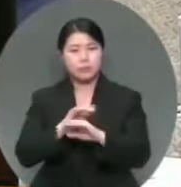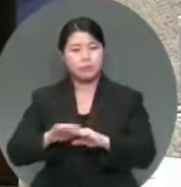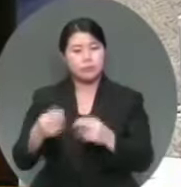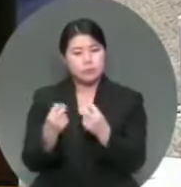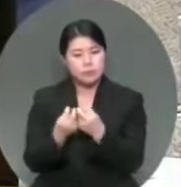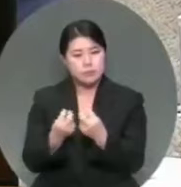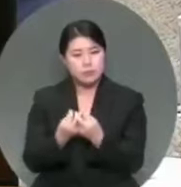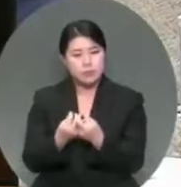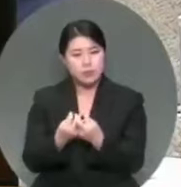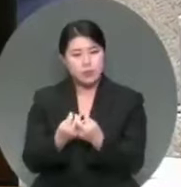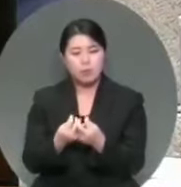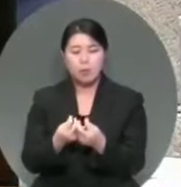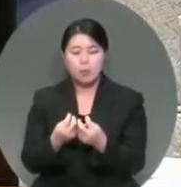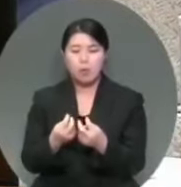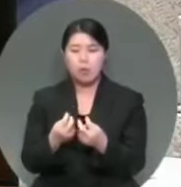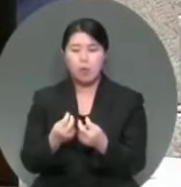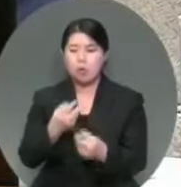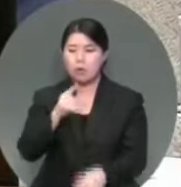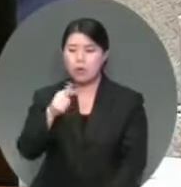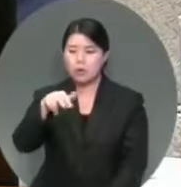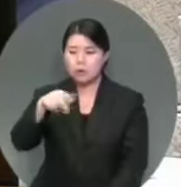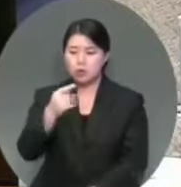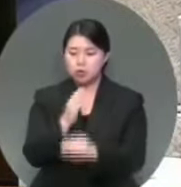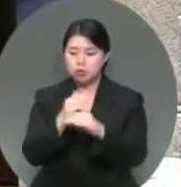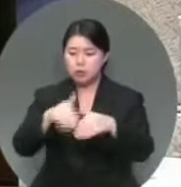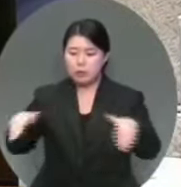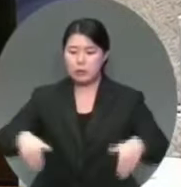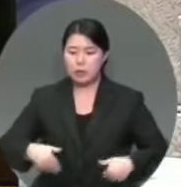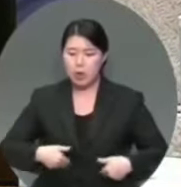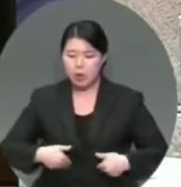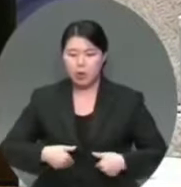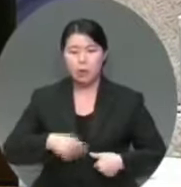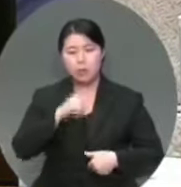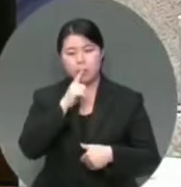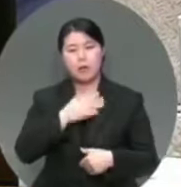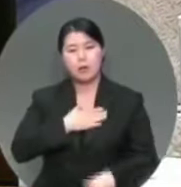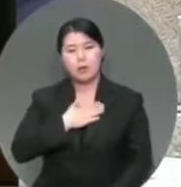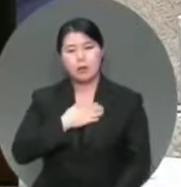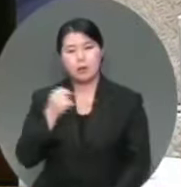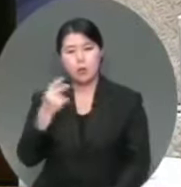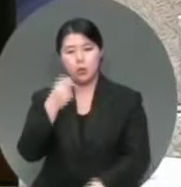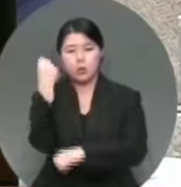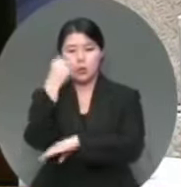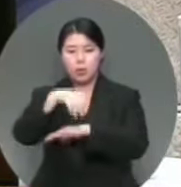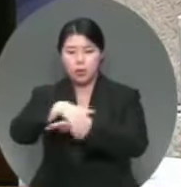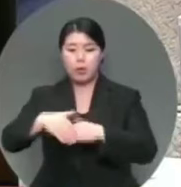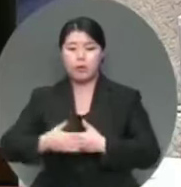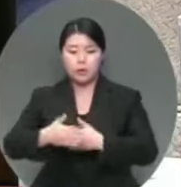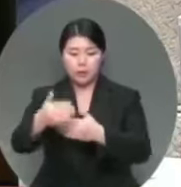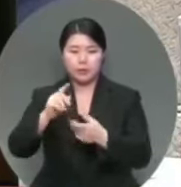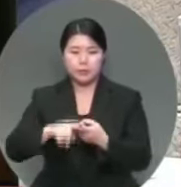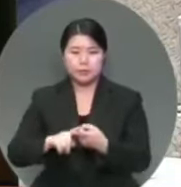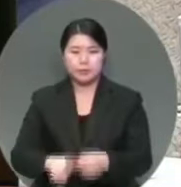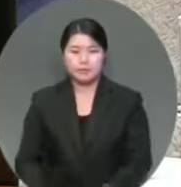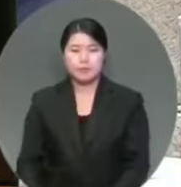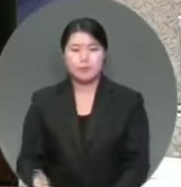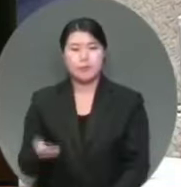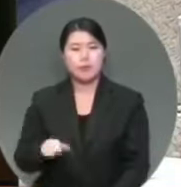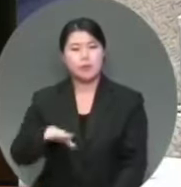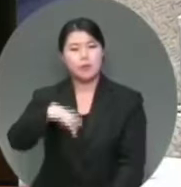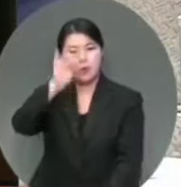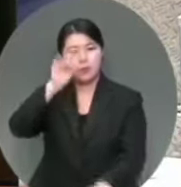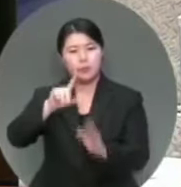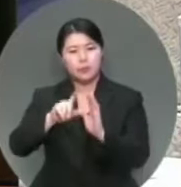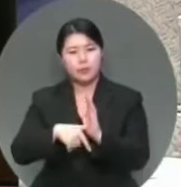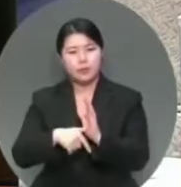중립 강력하게 추진해야 된다는 건 뭐 이론이 없고요. 그리고 기본 계획에 따라서 할 겁니다. 다만 초기에